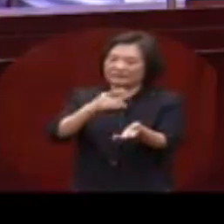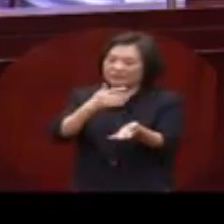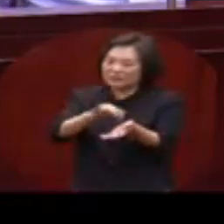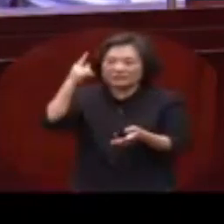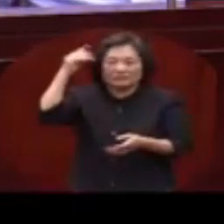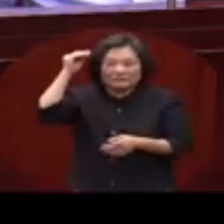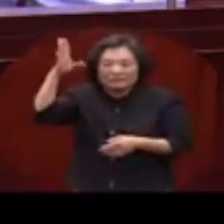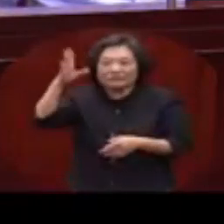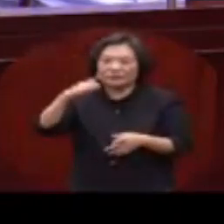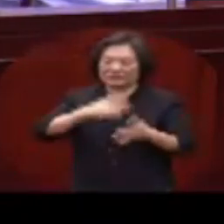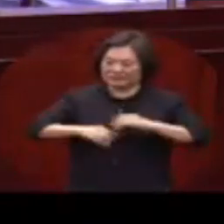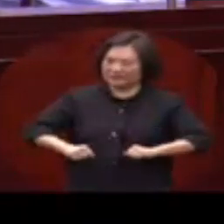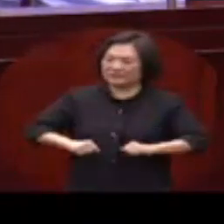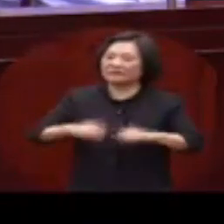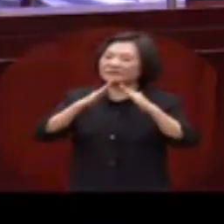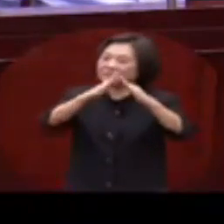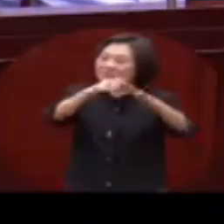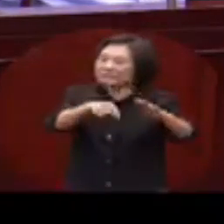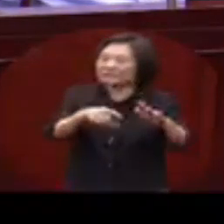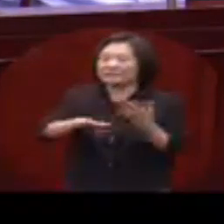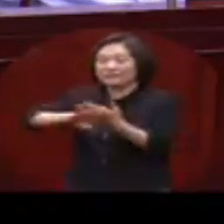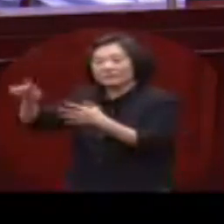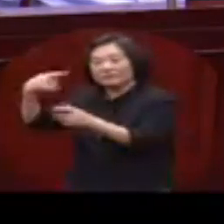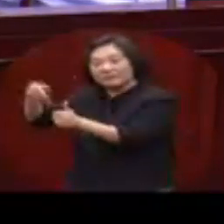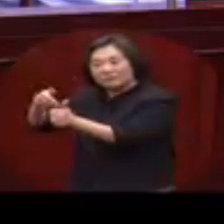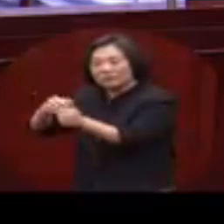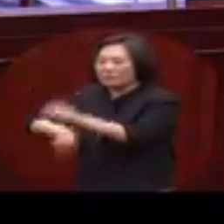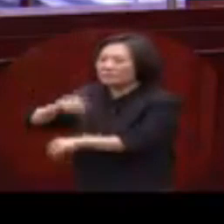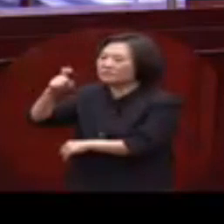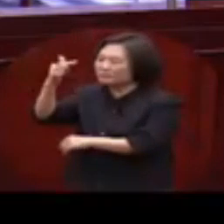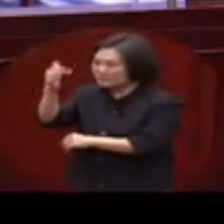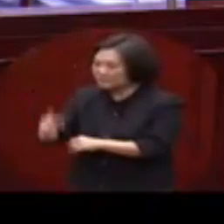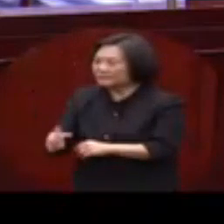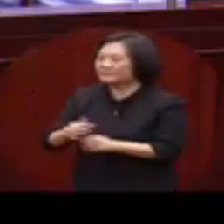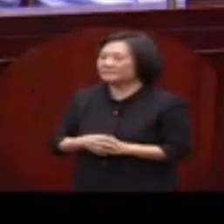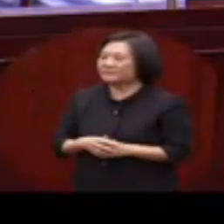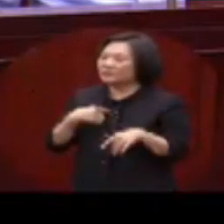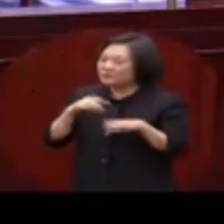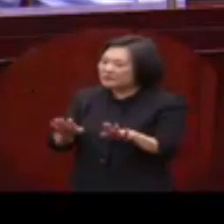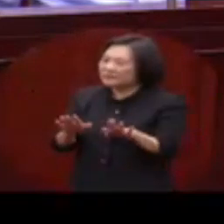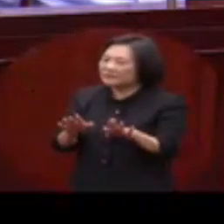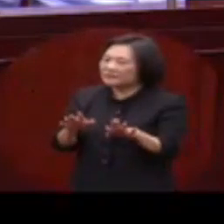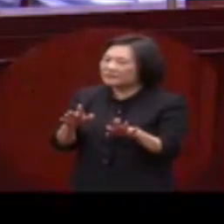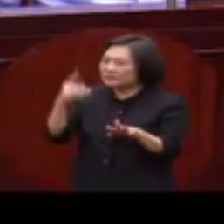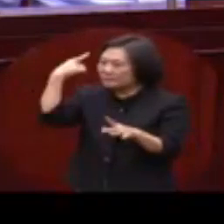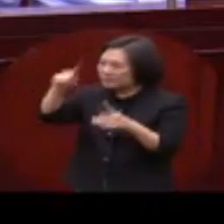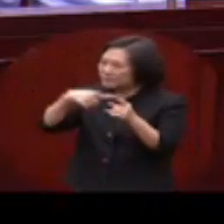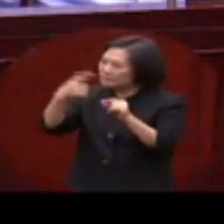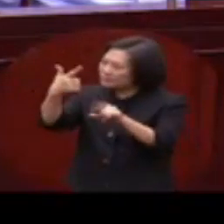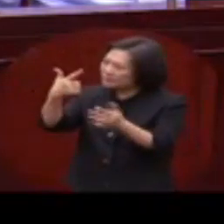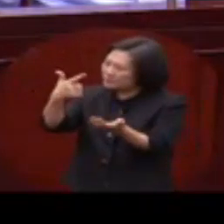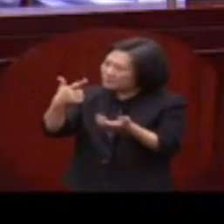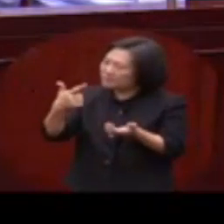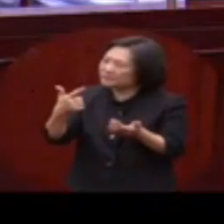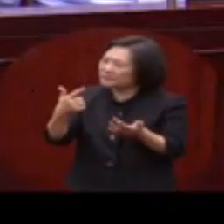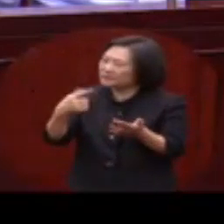教育的话这个我们已经投资16亿，我们大概在今年 到明年上半年了，